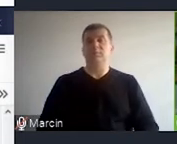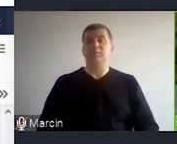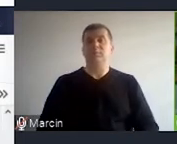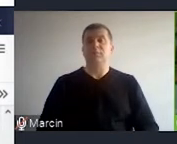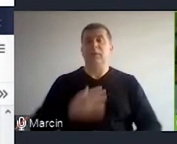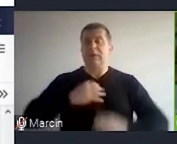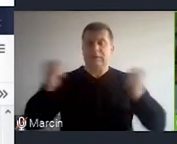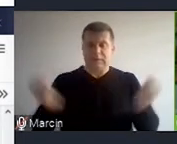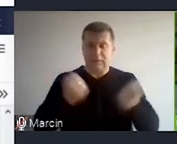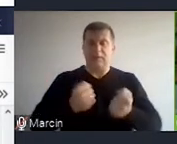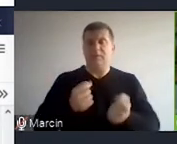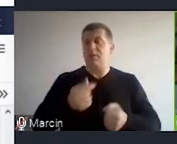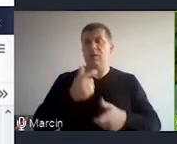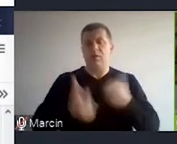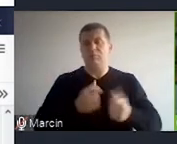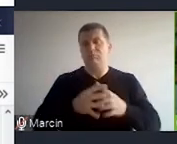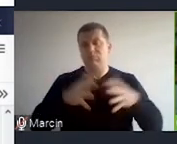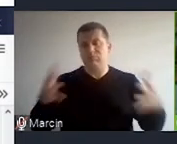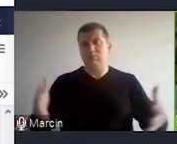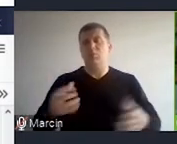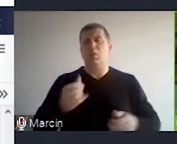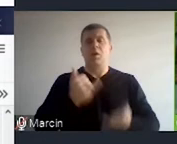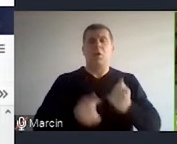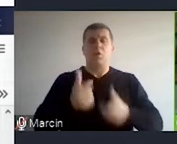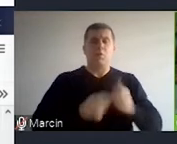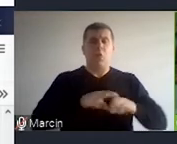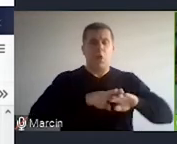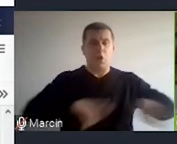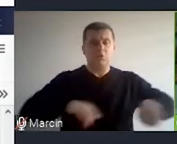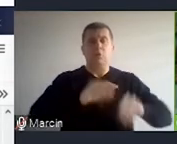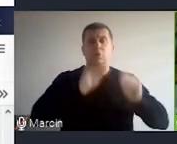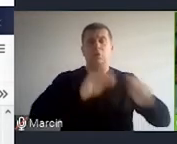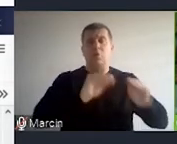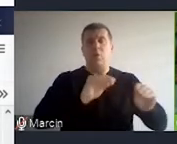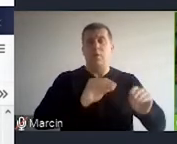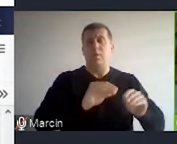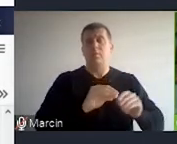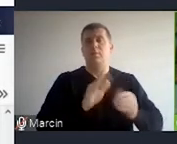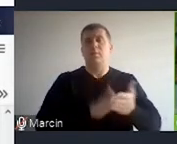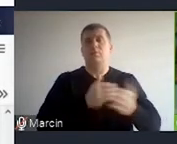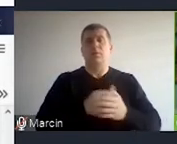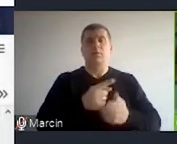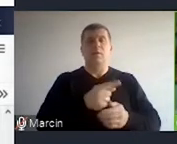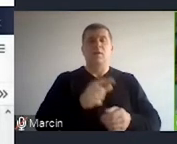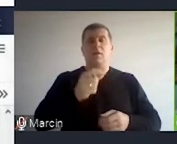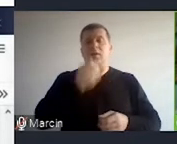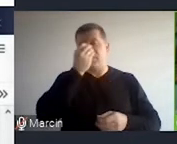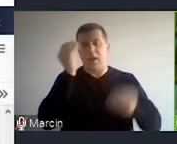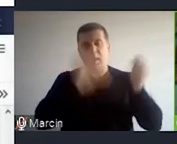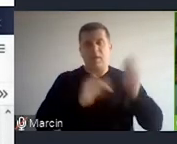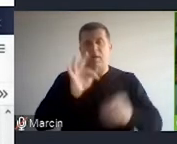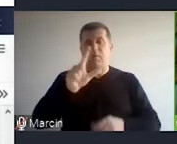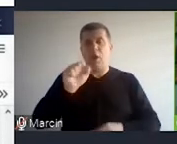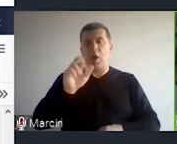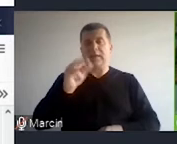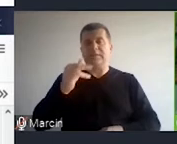Staram się tego nie rozprzestrzeniać za bardzo, bo gdybym oddzielnie zastosował szkolenia, powiedzmy z zakresu florystyki w zadaniu